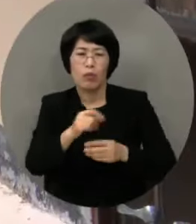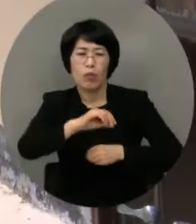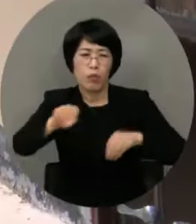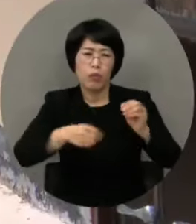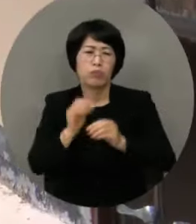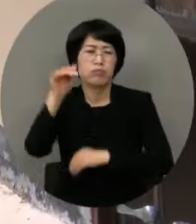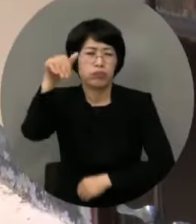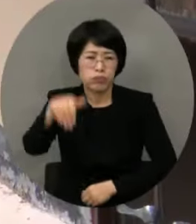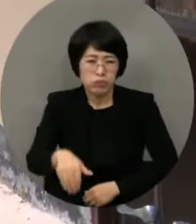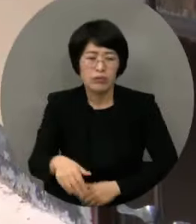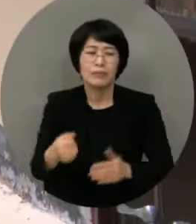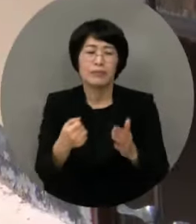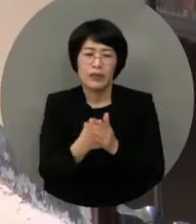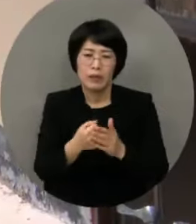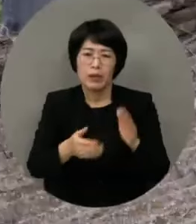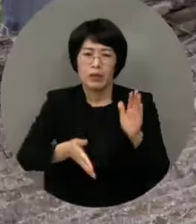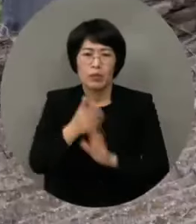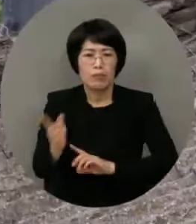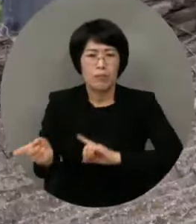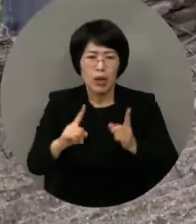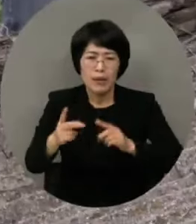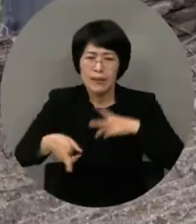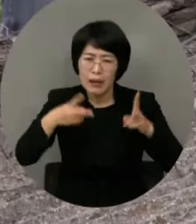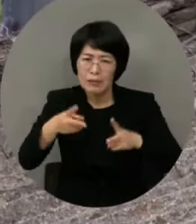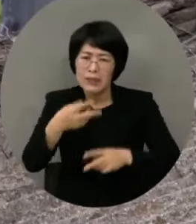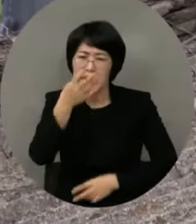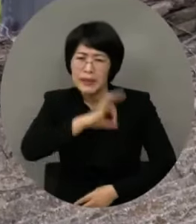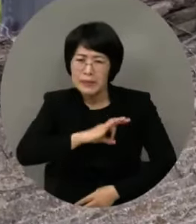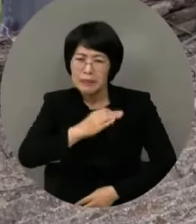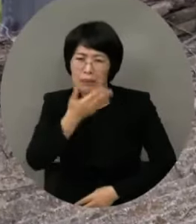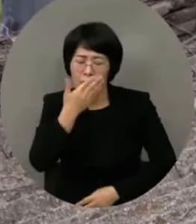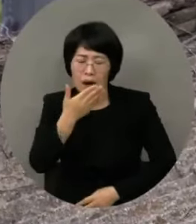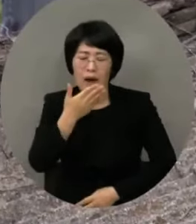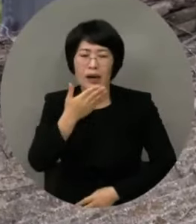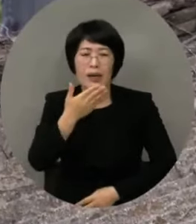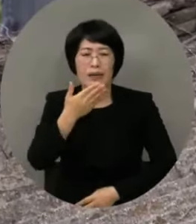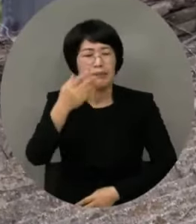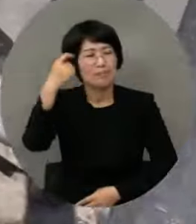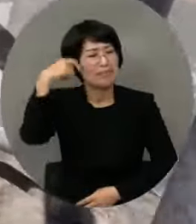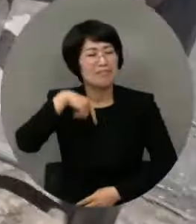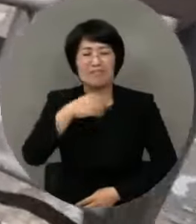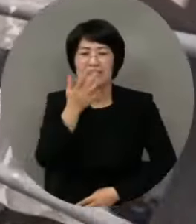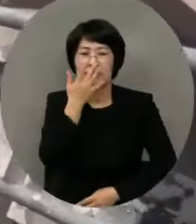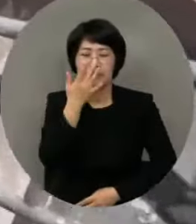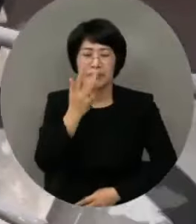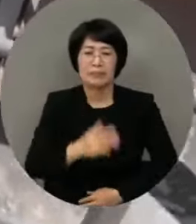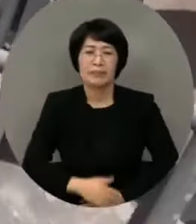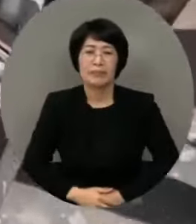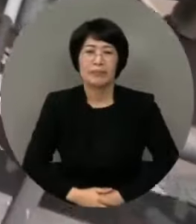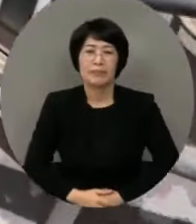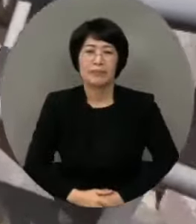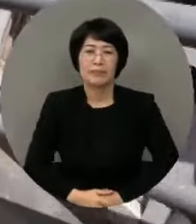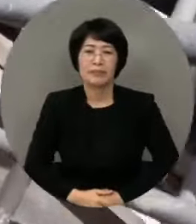퇴보하면서 도시재생 체감 효과는 제대로 피부에 와닿지 않고 있습니다.